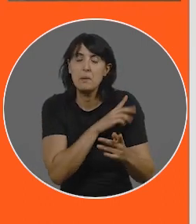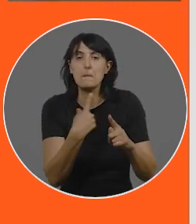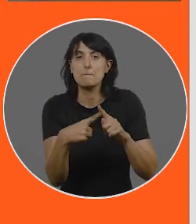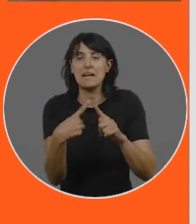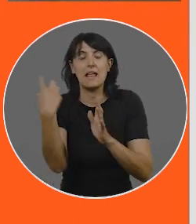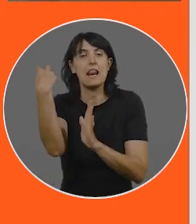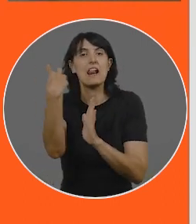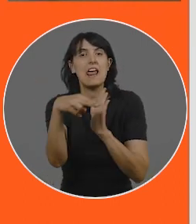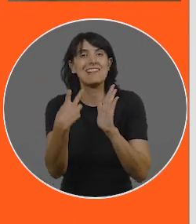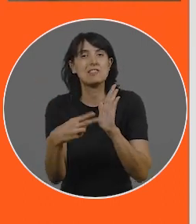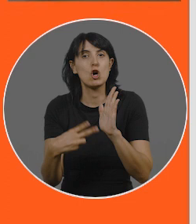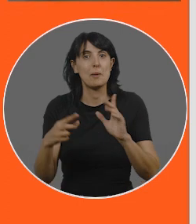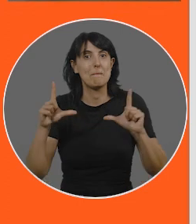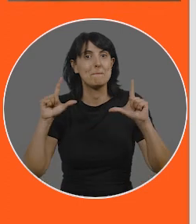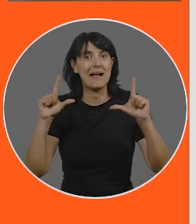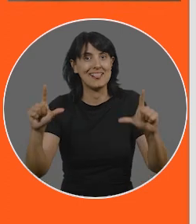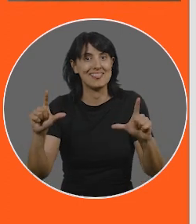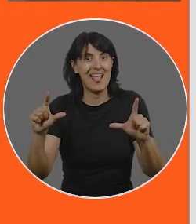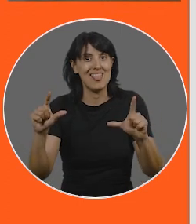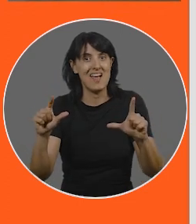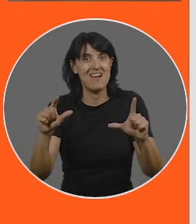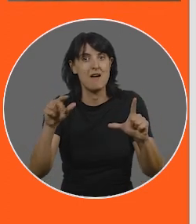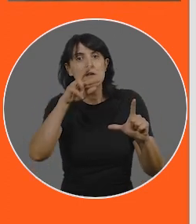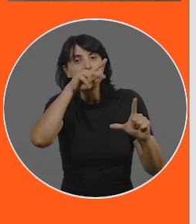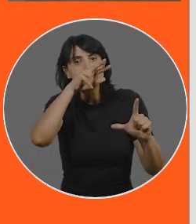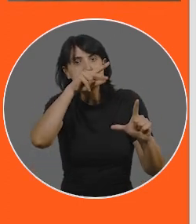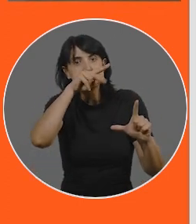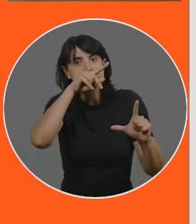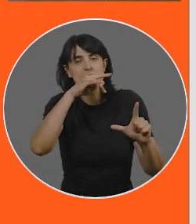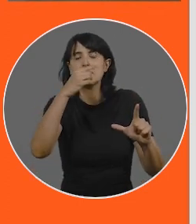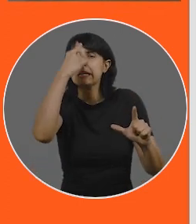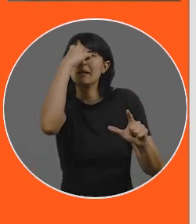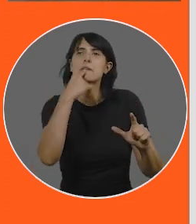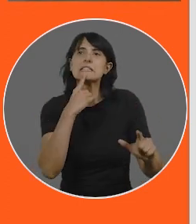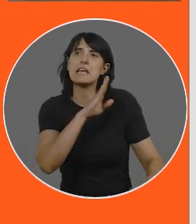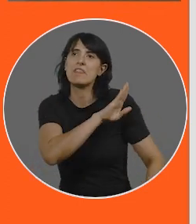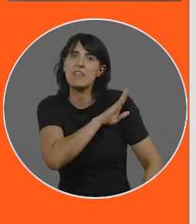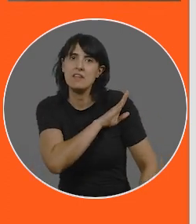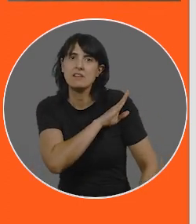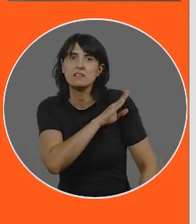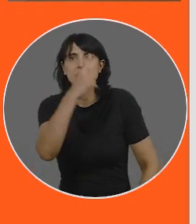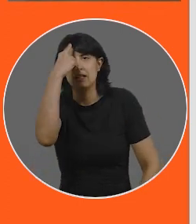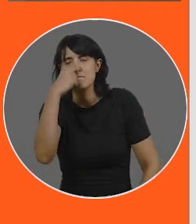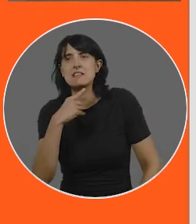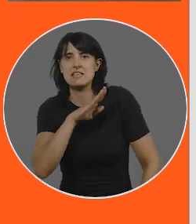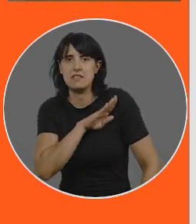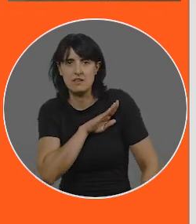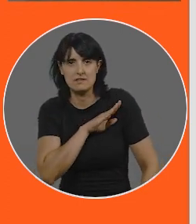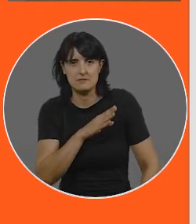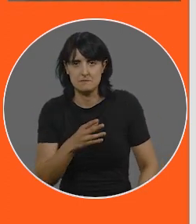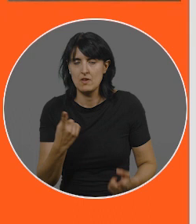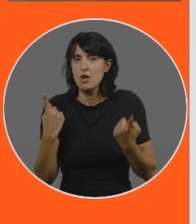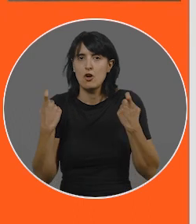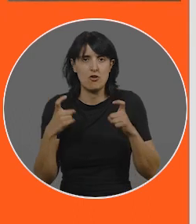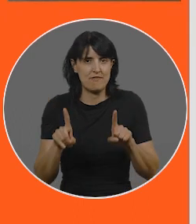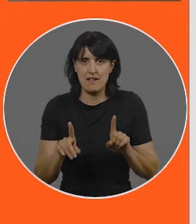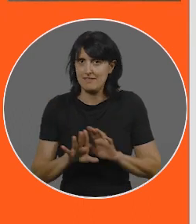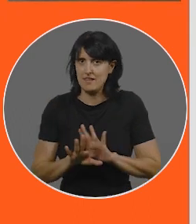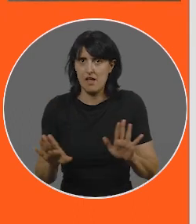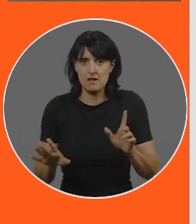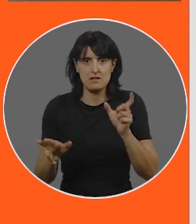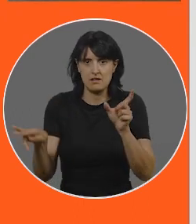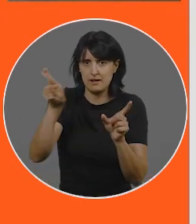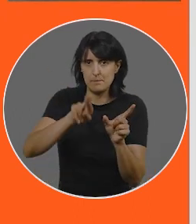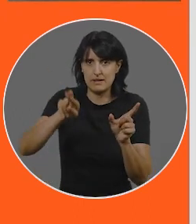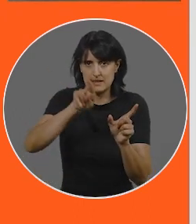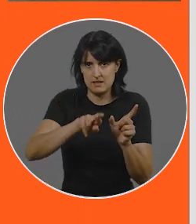el lector de pantalla, que ho veureu després, ho repeteix, dirà imatge D, bueno, no cal. O sigui,